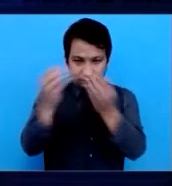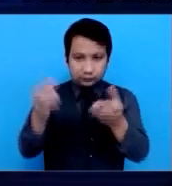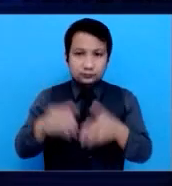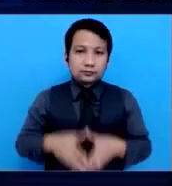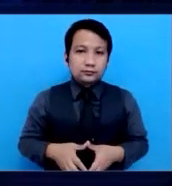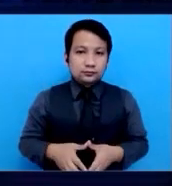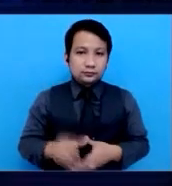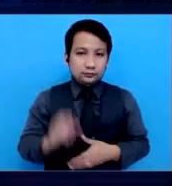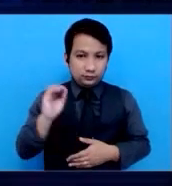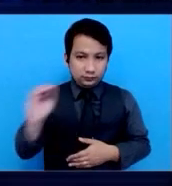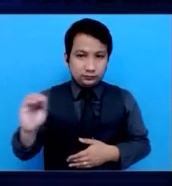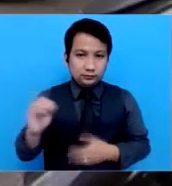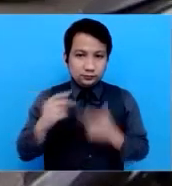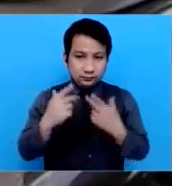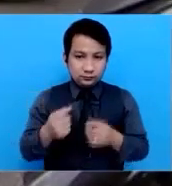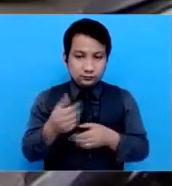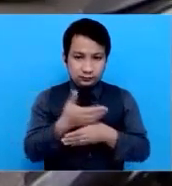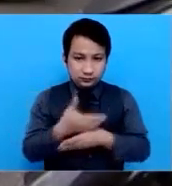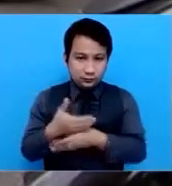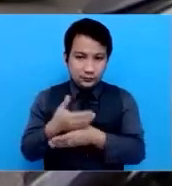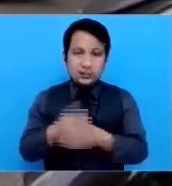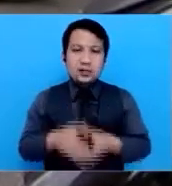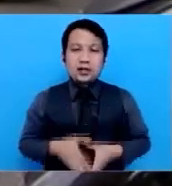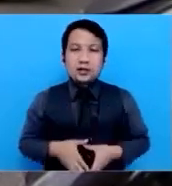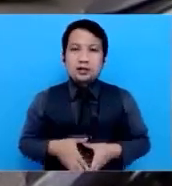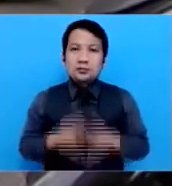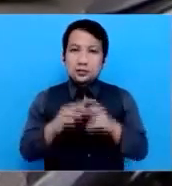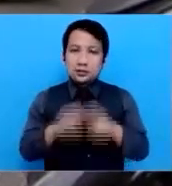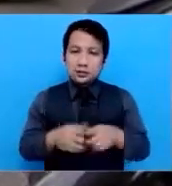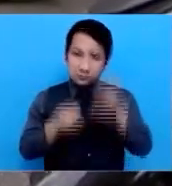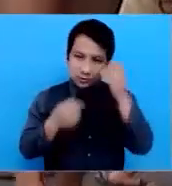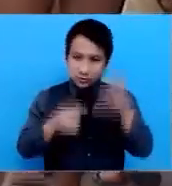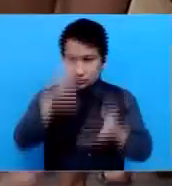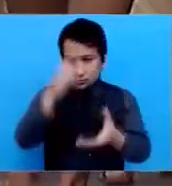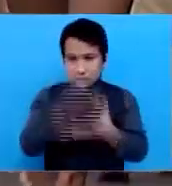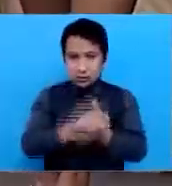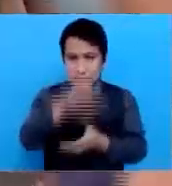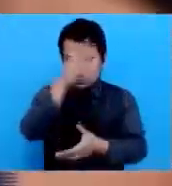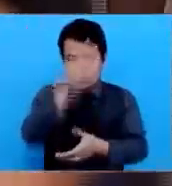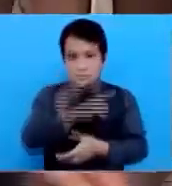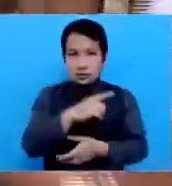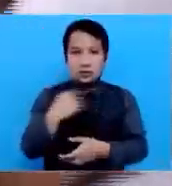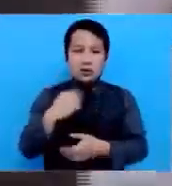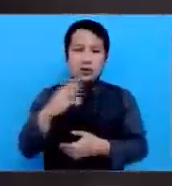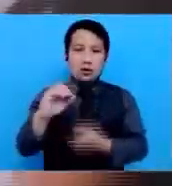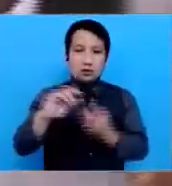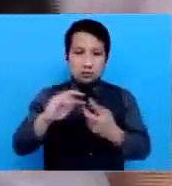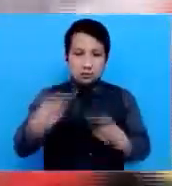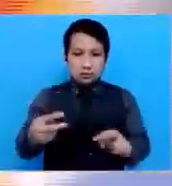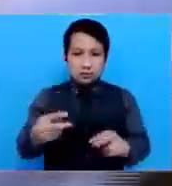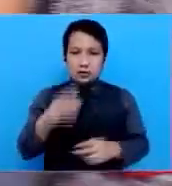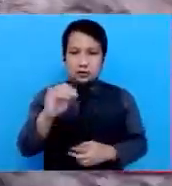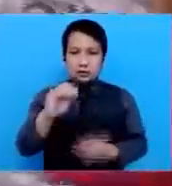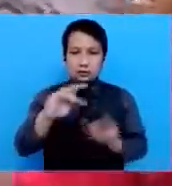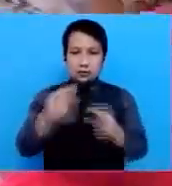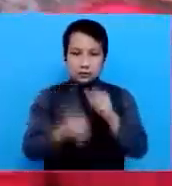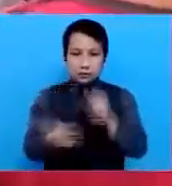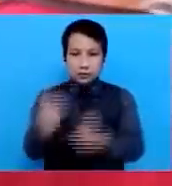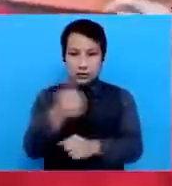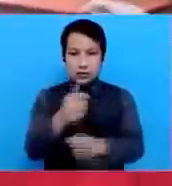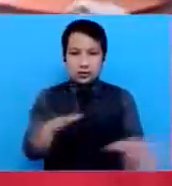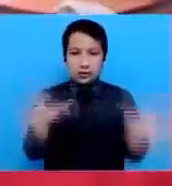inyong healthcare provider. Kahit pa naniniwala si Father Ostriaco ng Okta Research na Omicron na ang tatapos sa